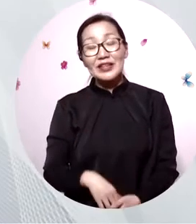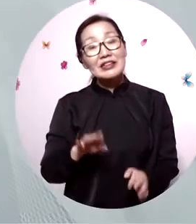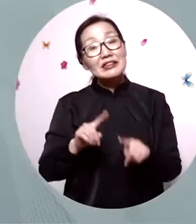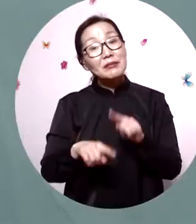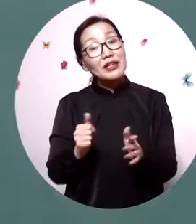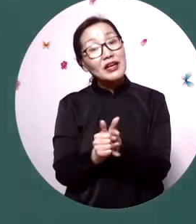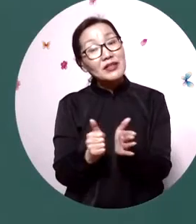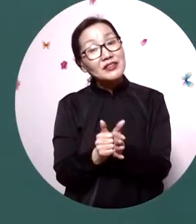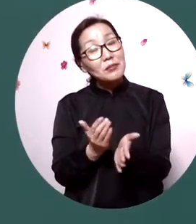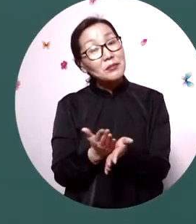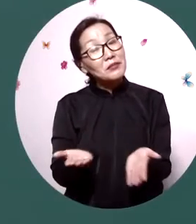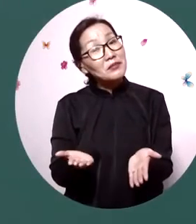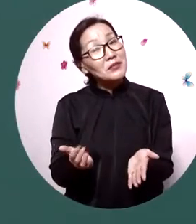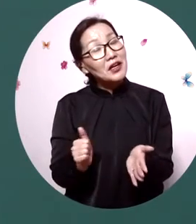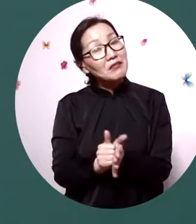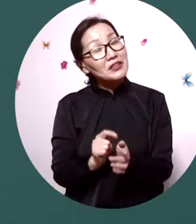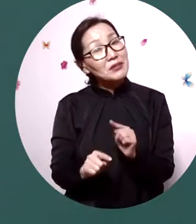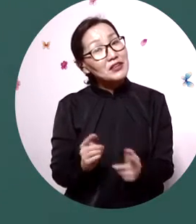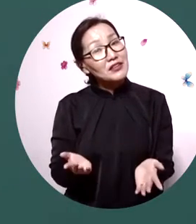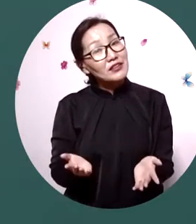Мөн ямар авиастай байлаа?